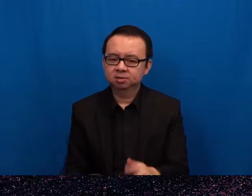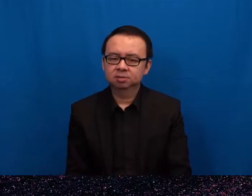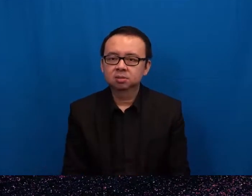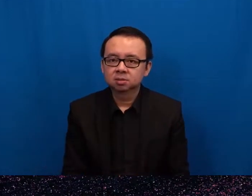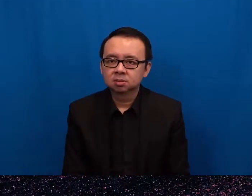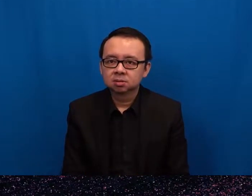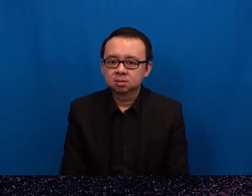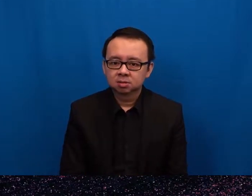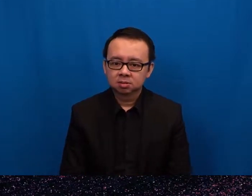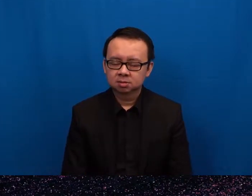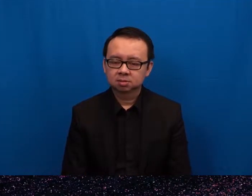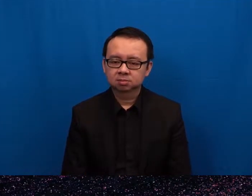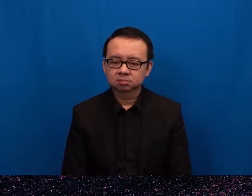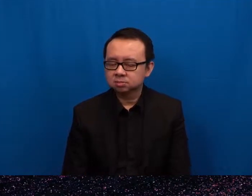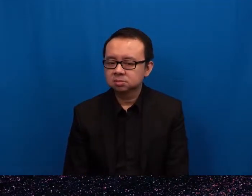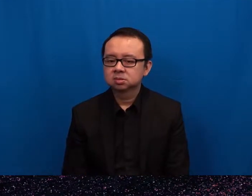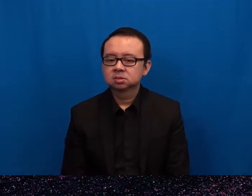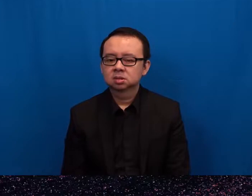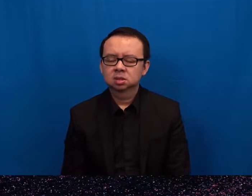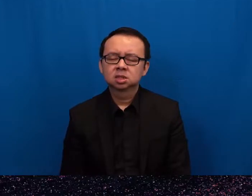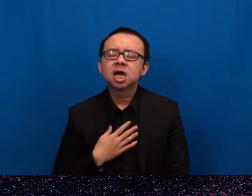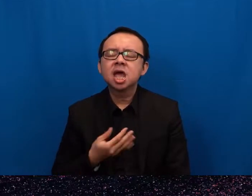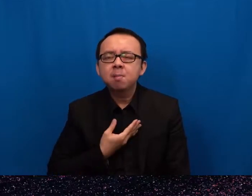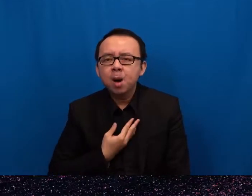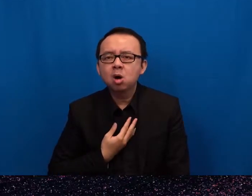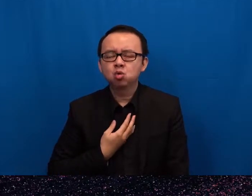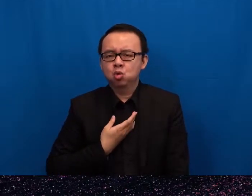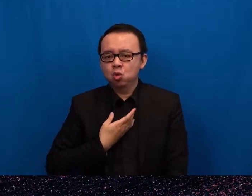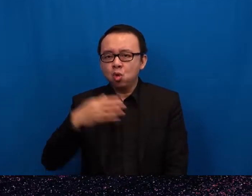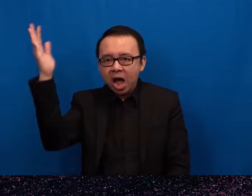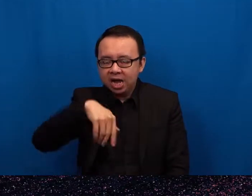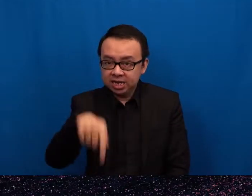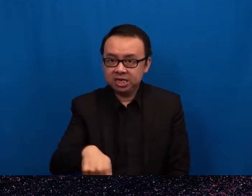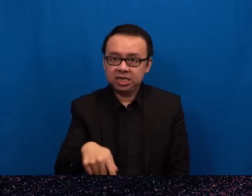kesetrum. Saya mau dorong Anda hari ini, bukan